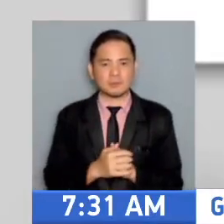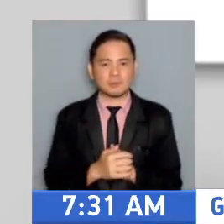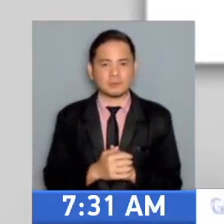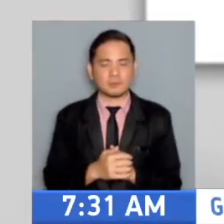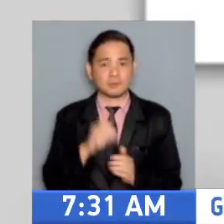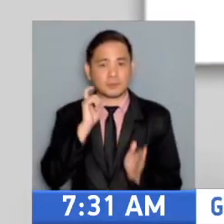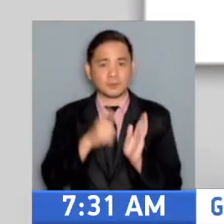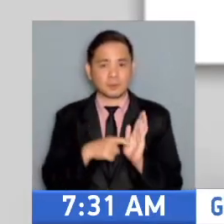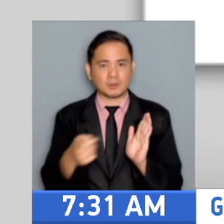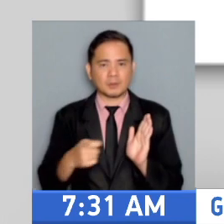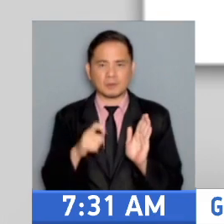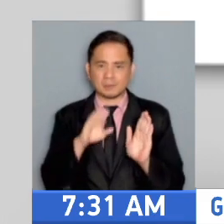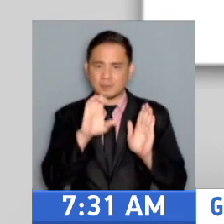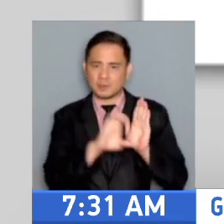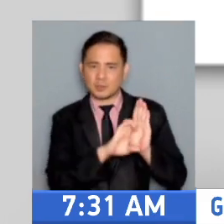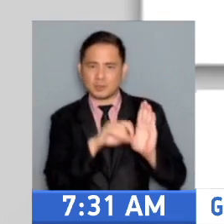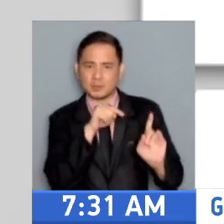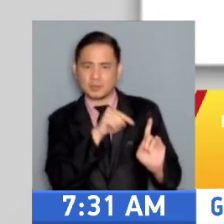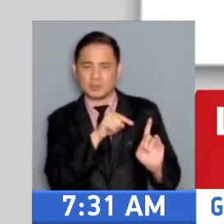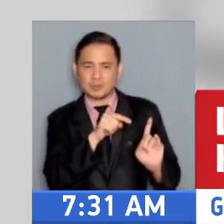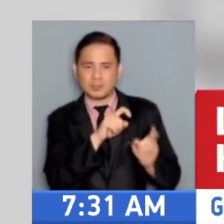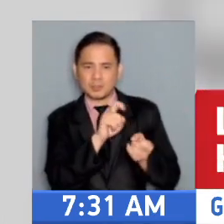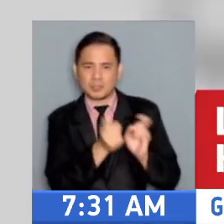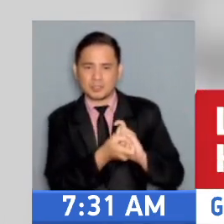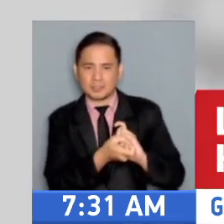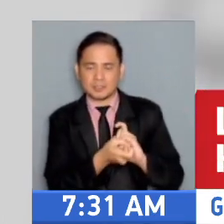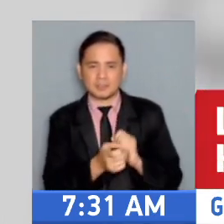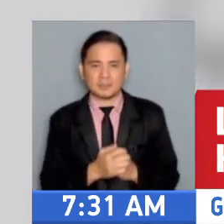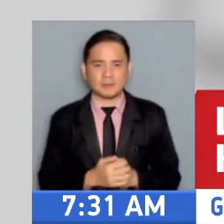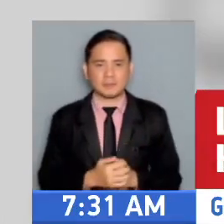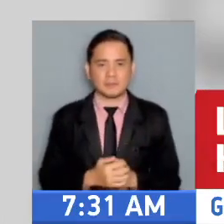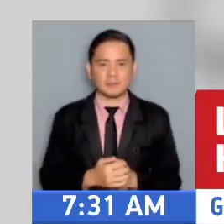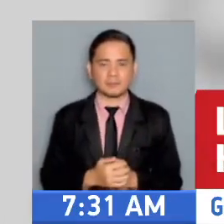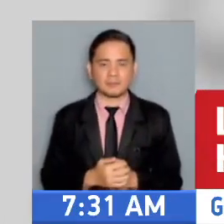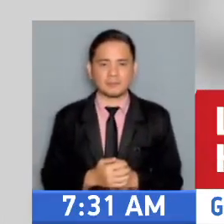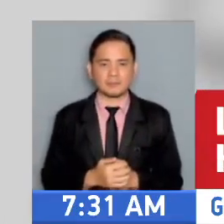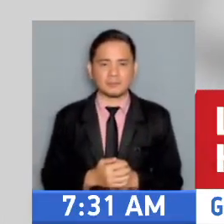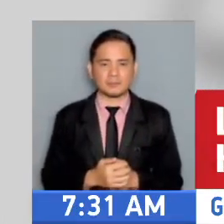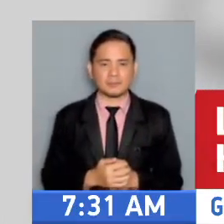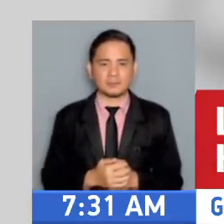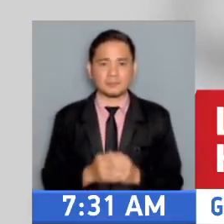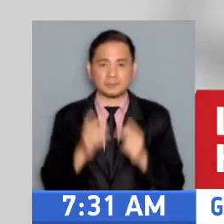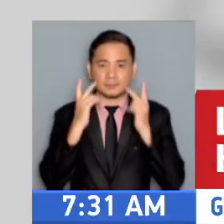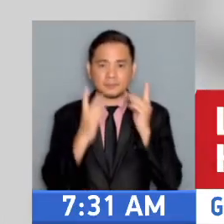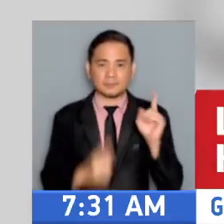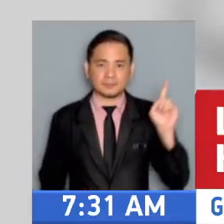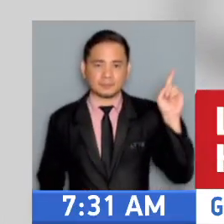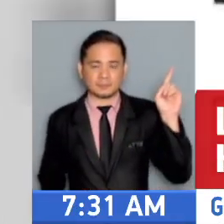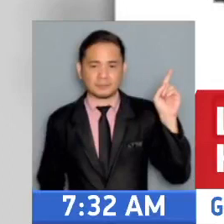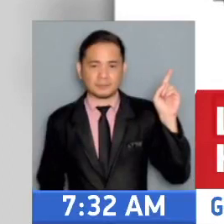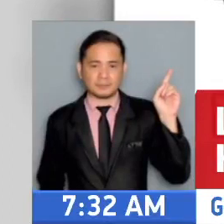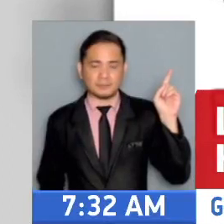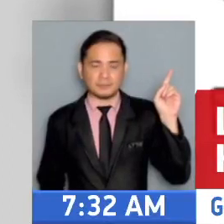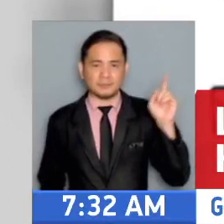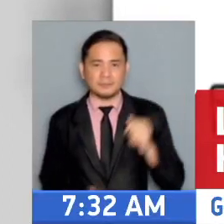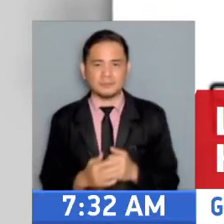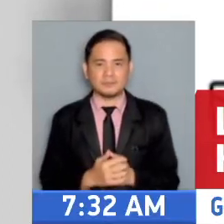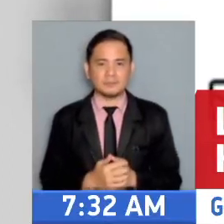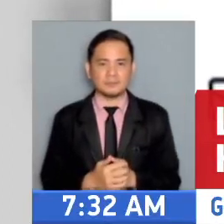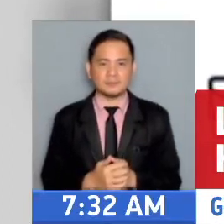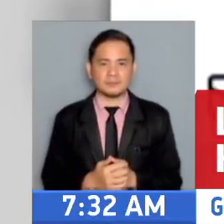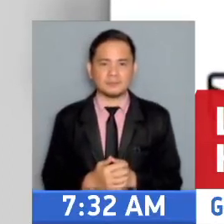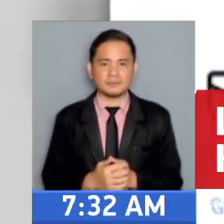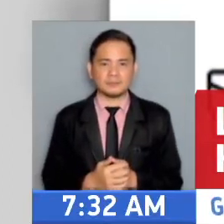logo sa katulad ng sa Dogecoin na galing din sa internet meme na Doge. Ang Dogecoin ay